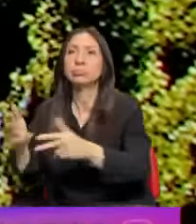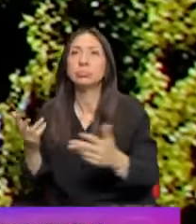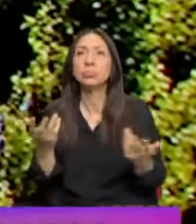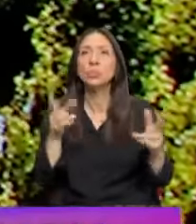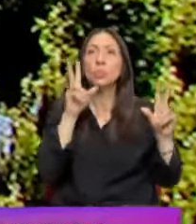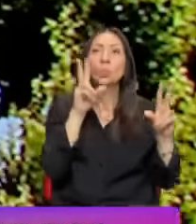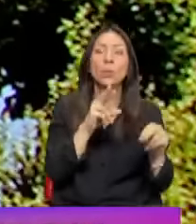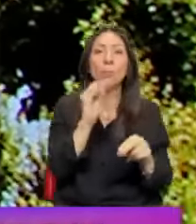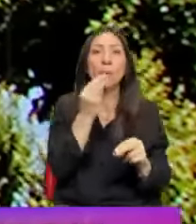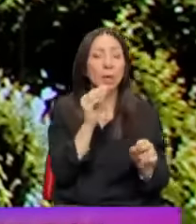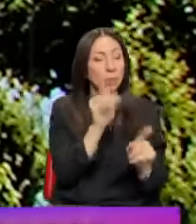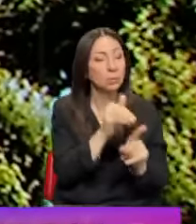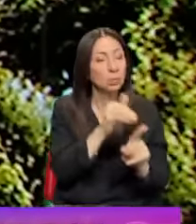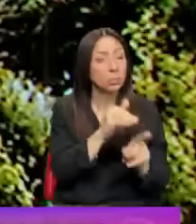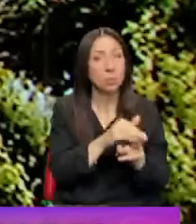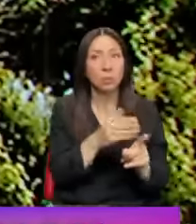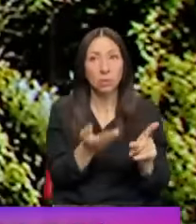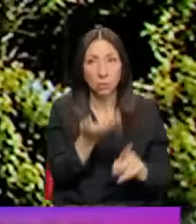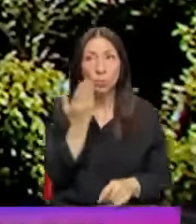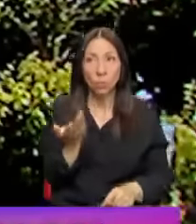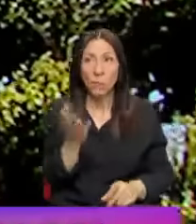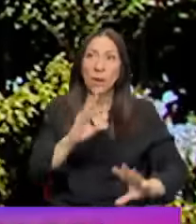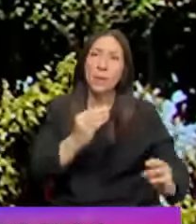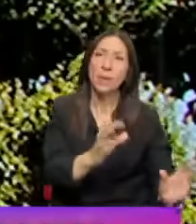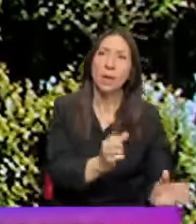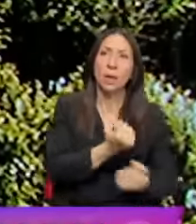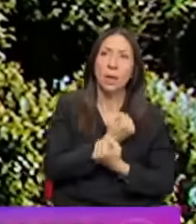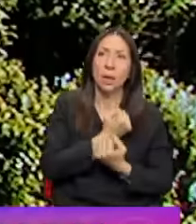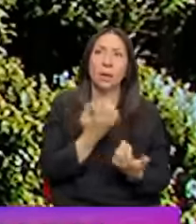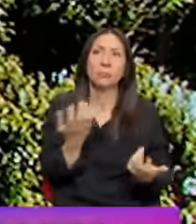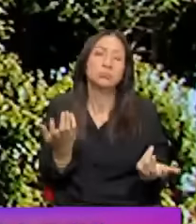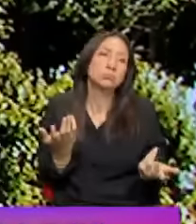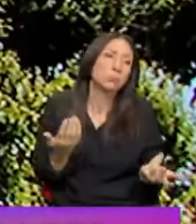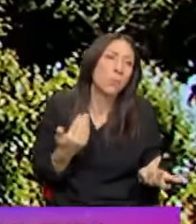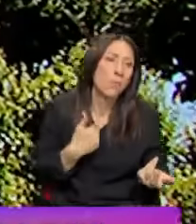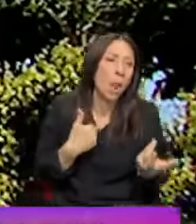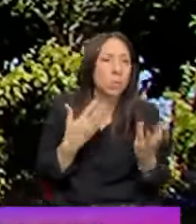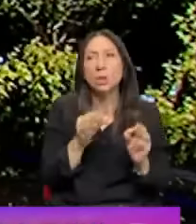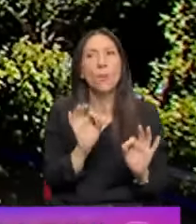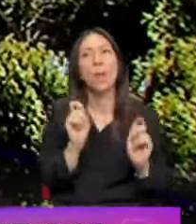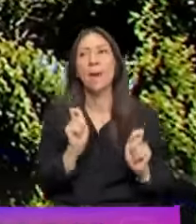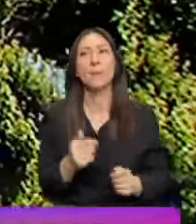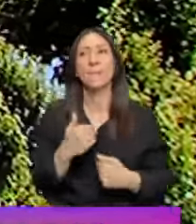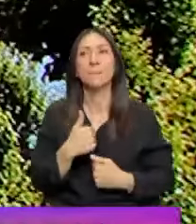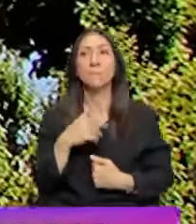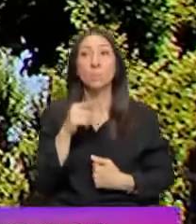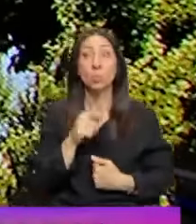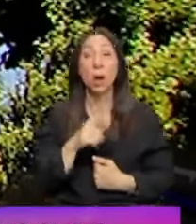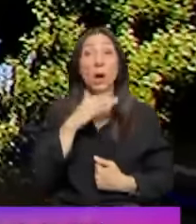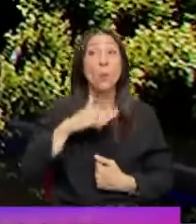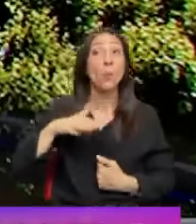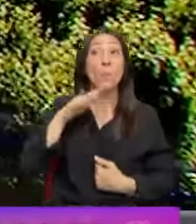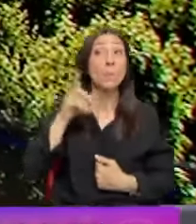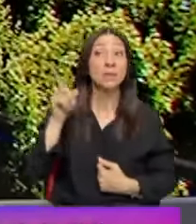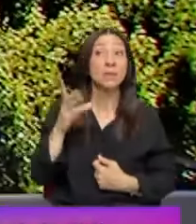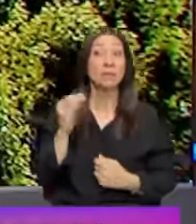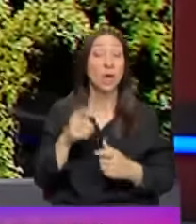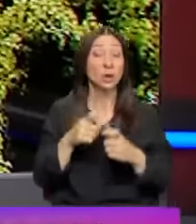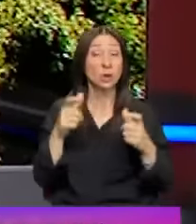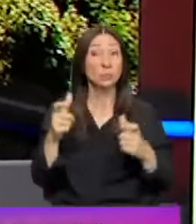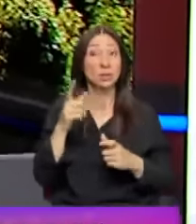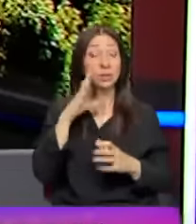mışıl mışıl uyuyan bir bebeğin uykusu bölünür mü? Bölünmez. Ya bilmiyorum, ben olsam öyle yaparım. Ve bu olay Avrupa'da daha